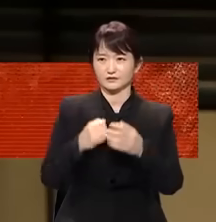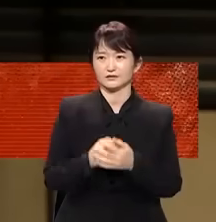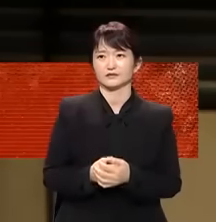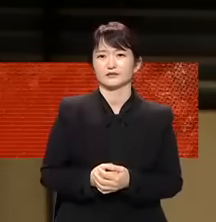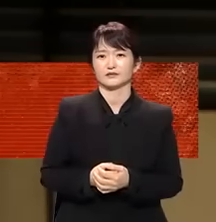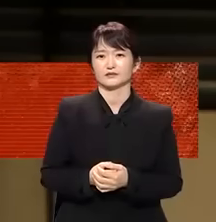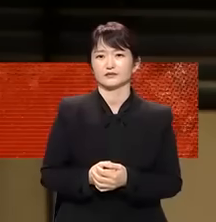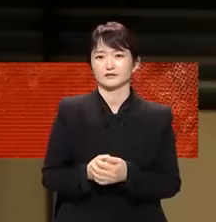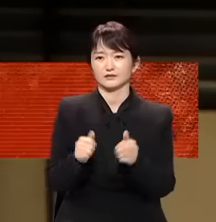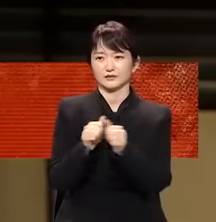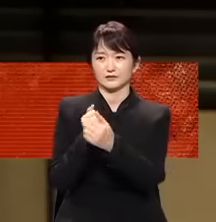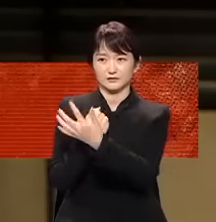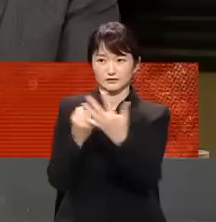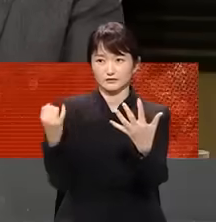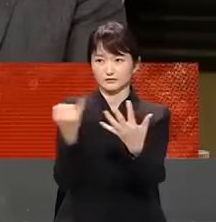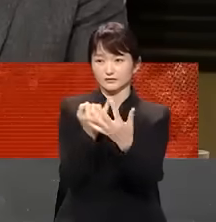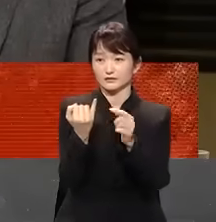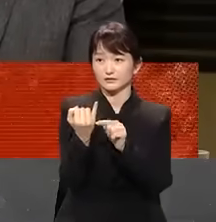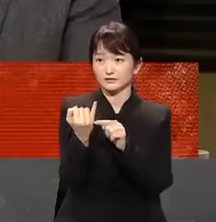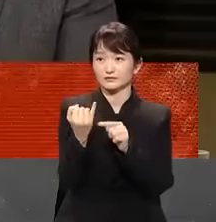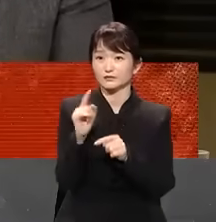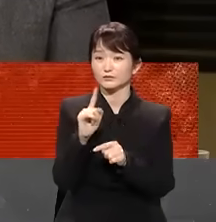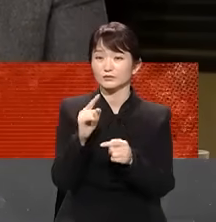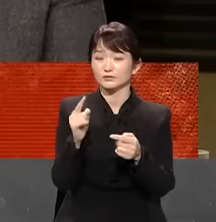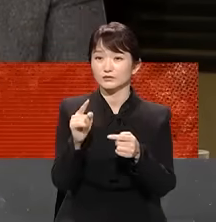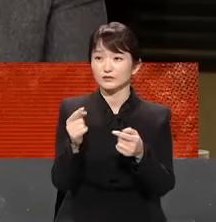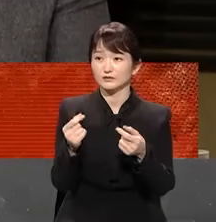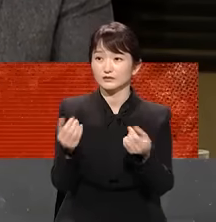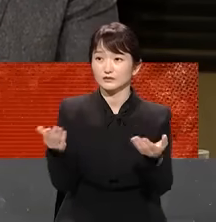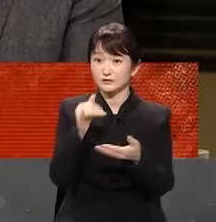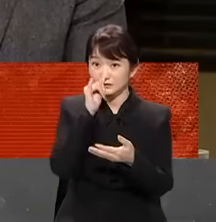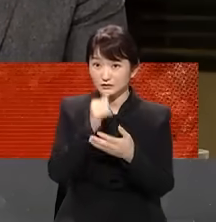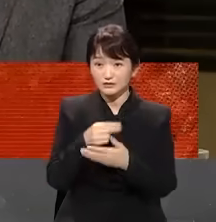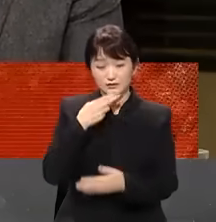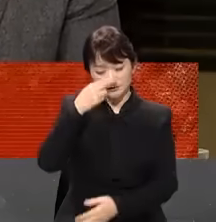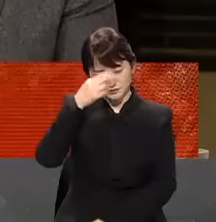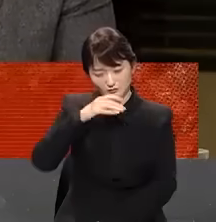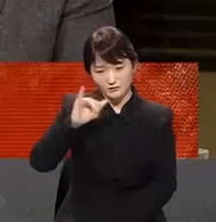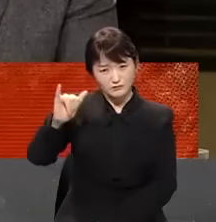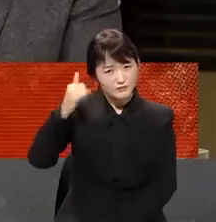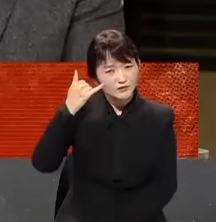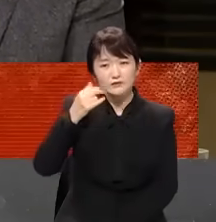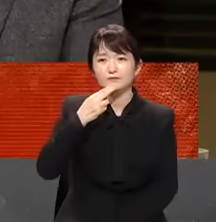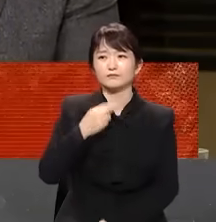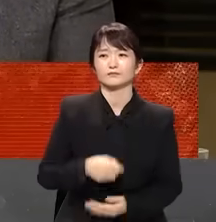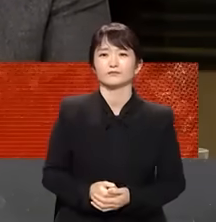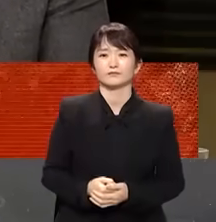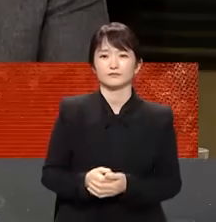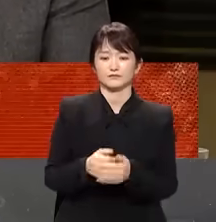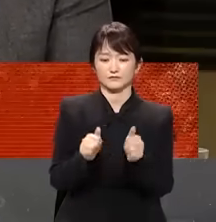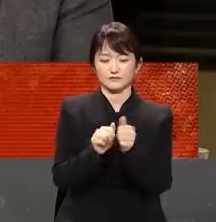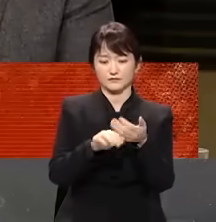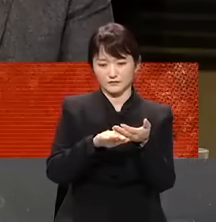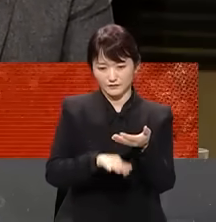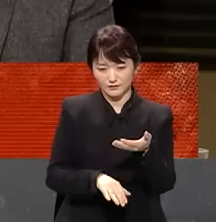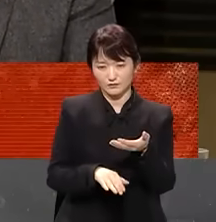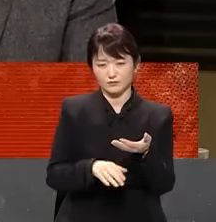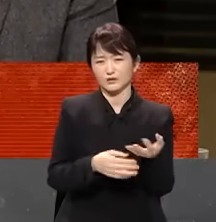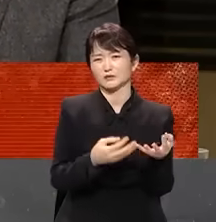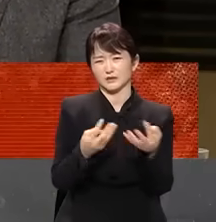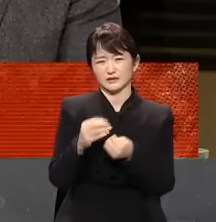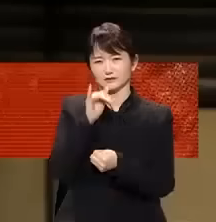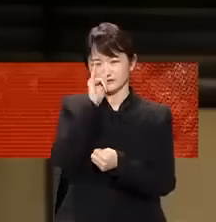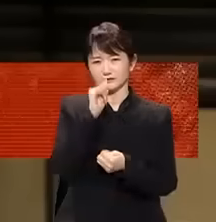쉬잖아요 이런 일이 있었다 없었다네 술 마시고 누가 밥 늦게 전화한 적 없는데요 아 진짜 뭐 당연히 남자 후배나 선후배나 많죠